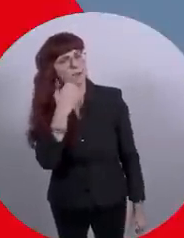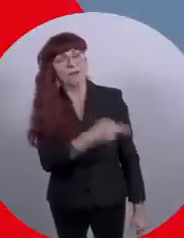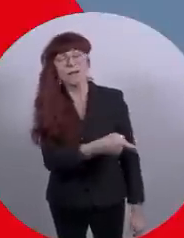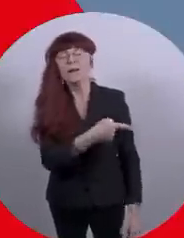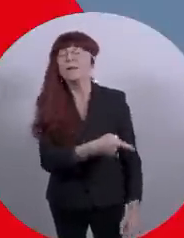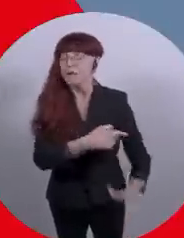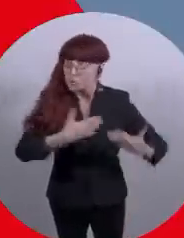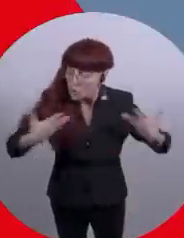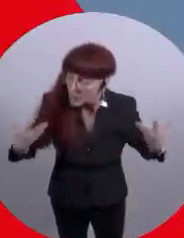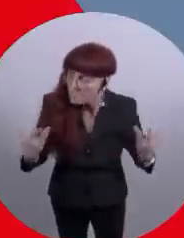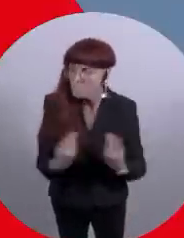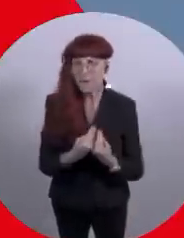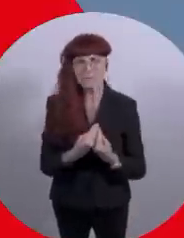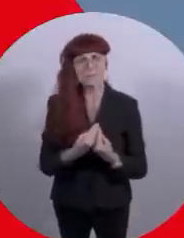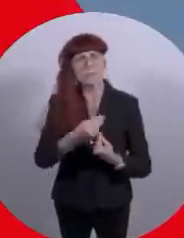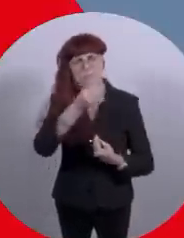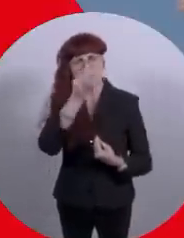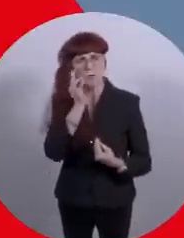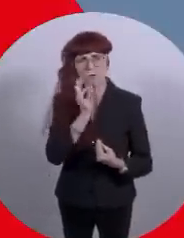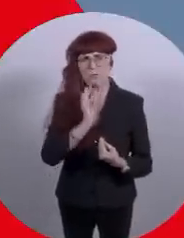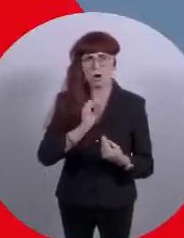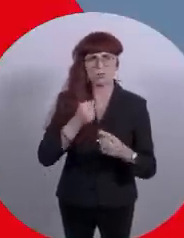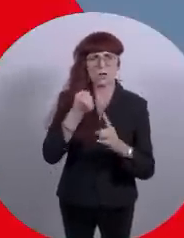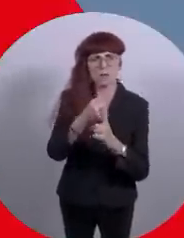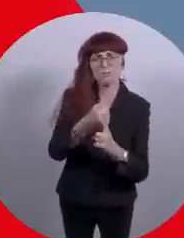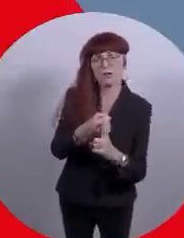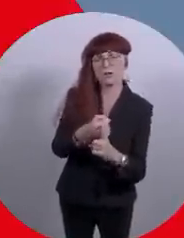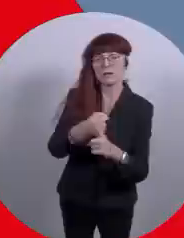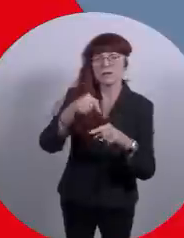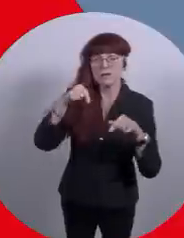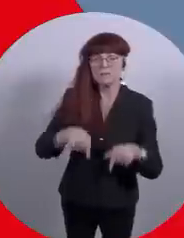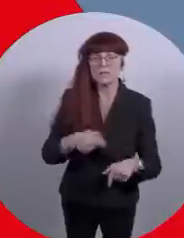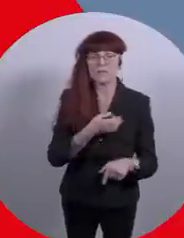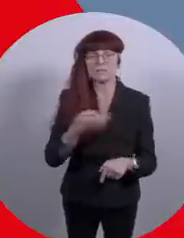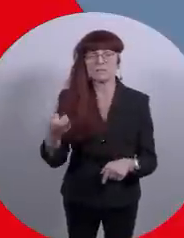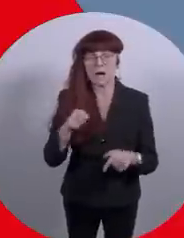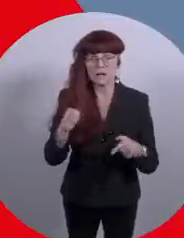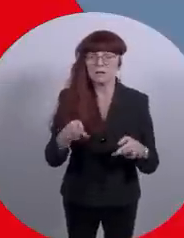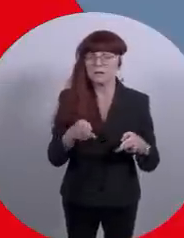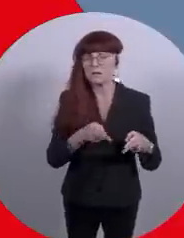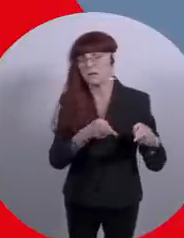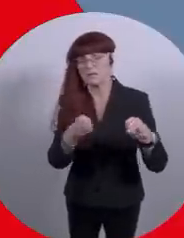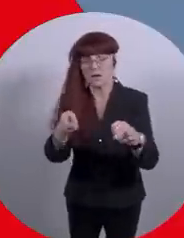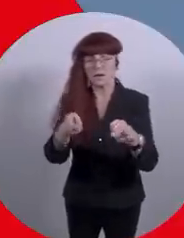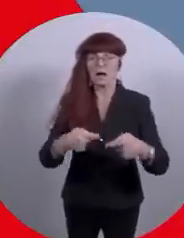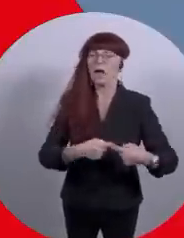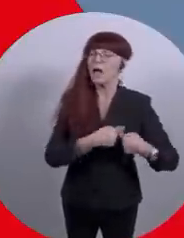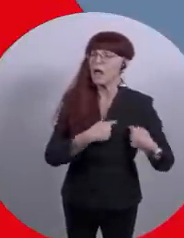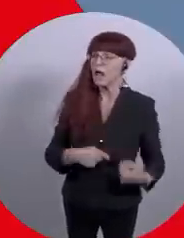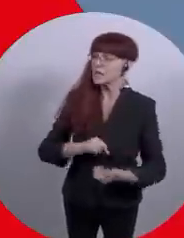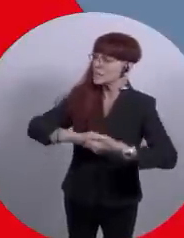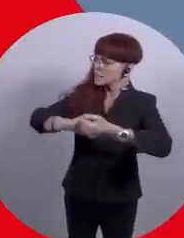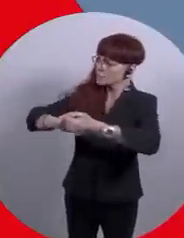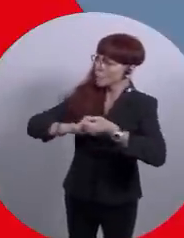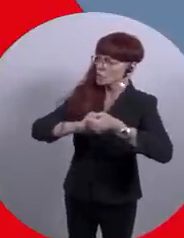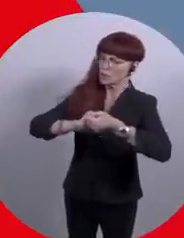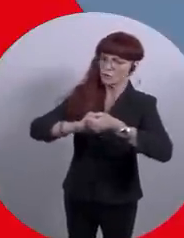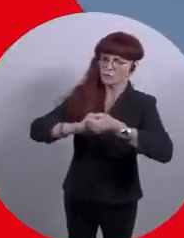für die Form brauchen wir auf diesen Tag an diesem Weg ein herzliches Freundschaft